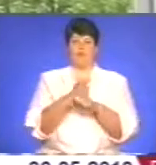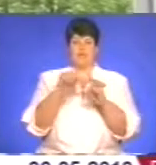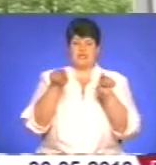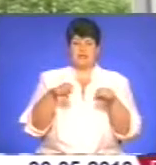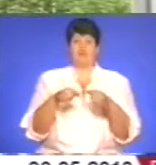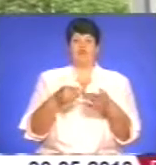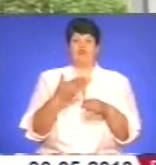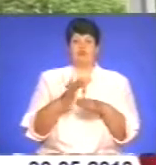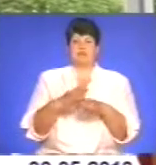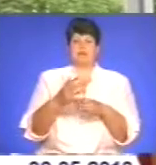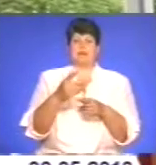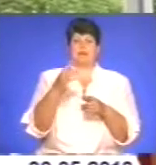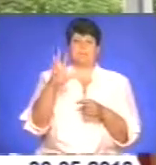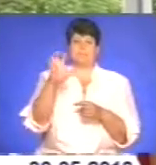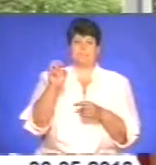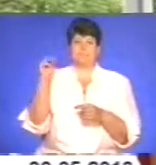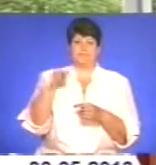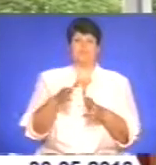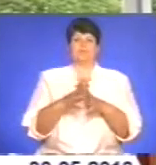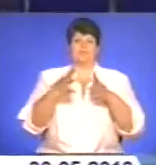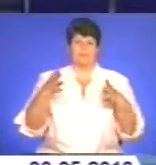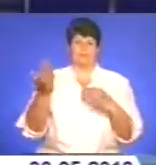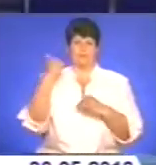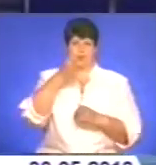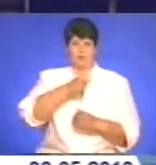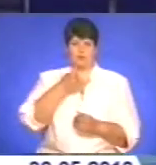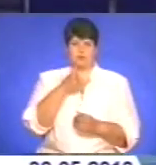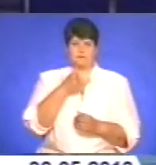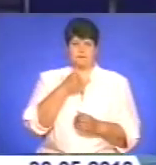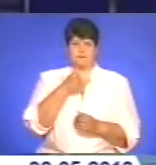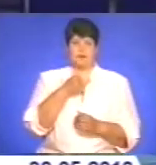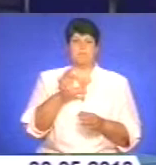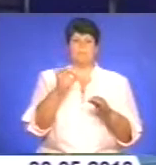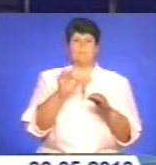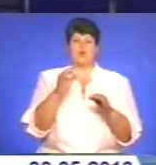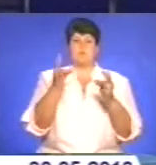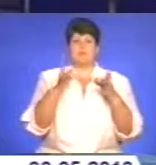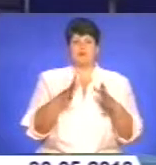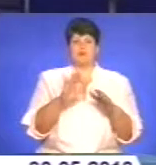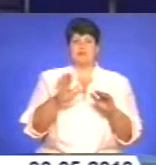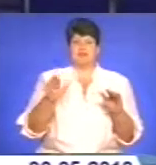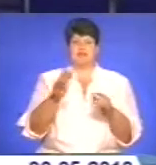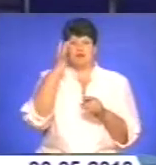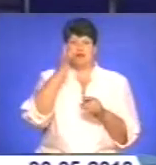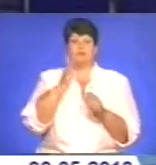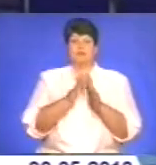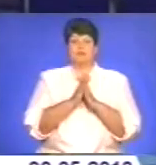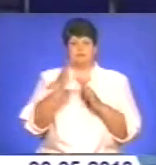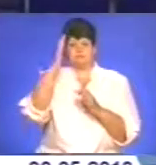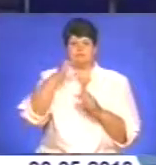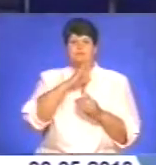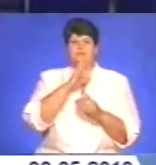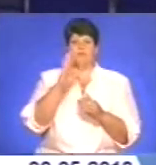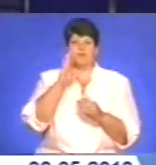виділили на 500 000 гривень більше, ніж торік. І про безпеку дітей влітку закликають батьків подбати